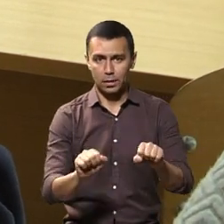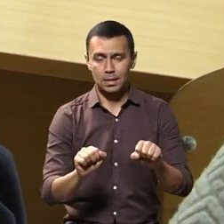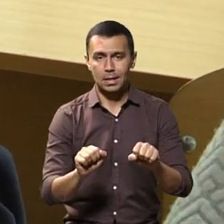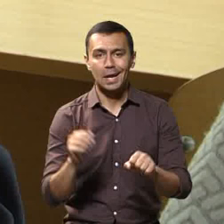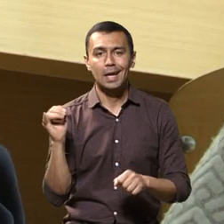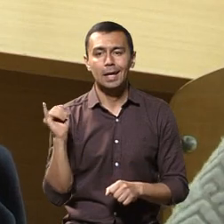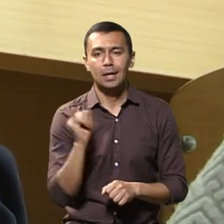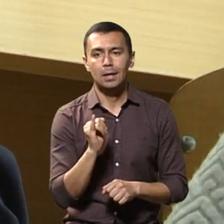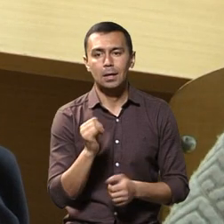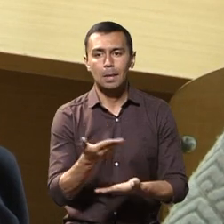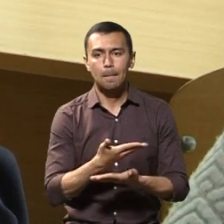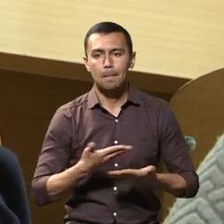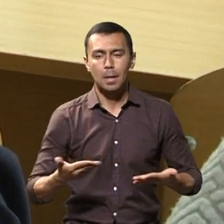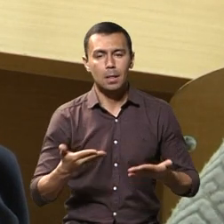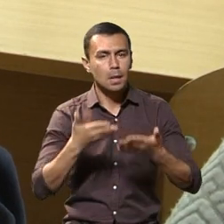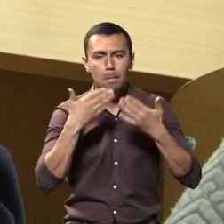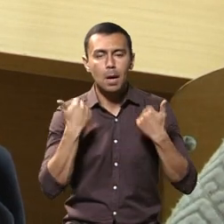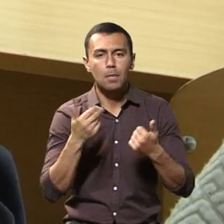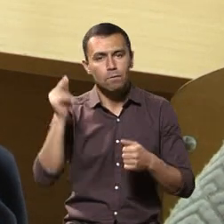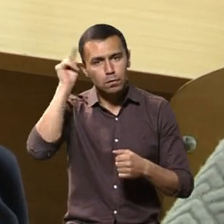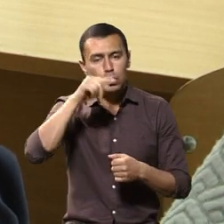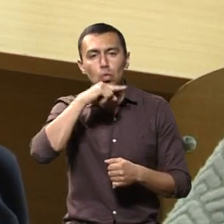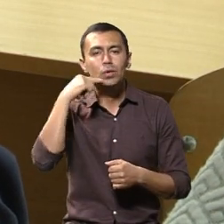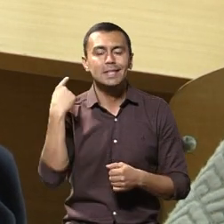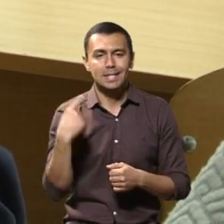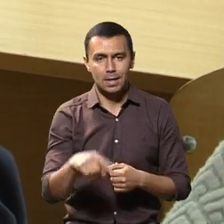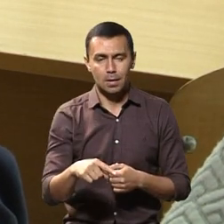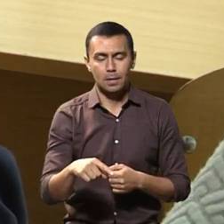і ми не маємо вивчати російських